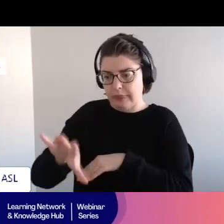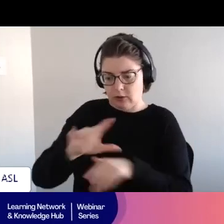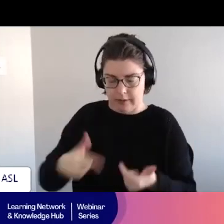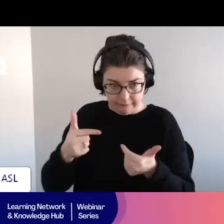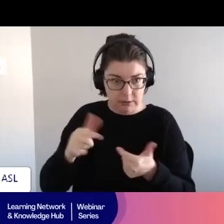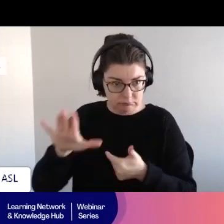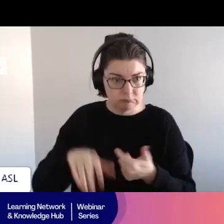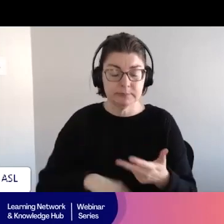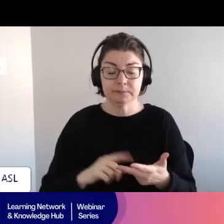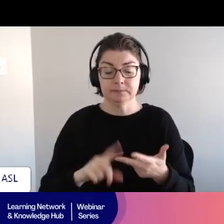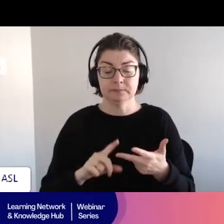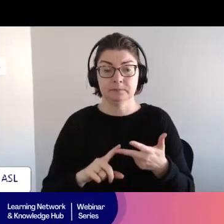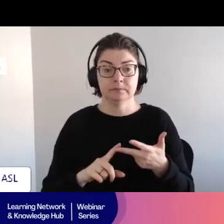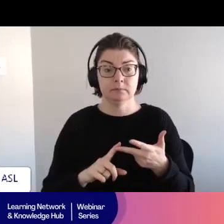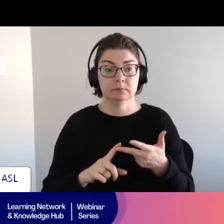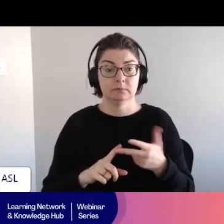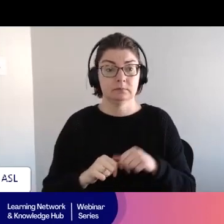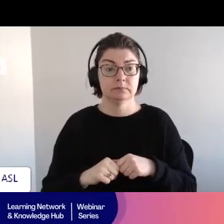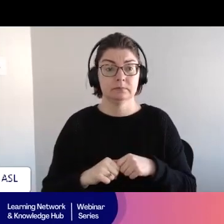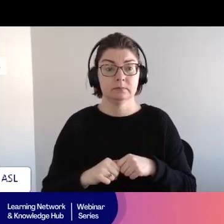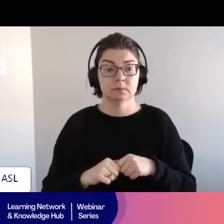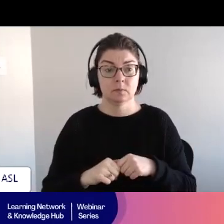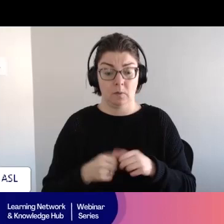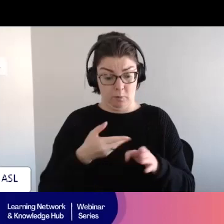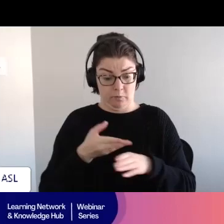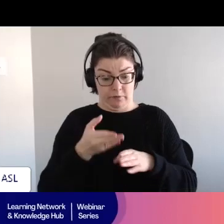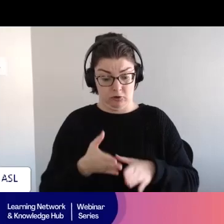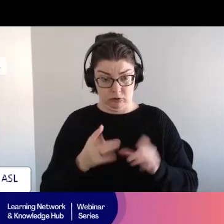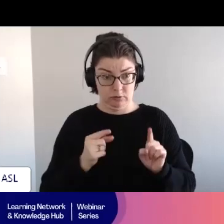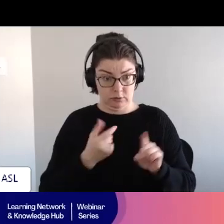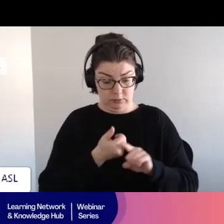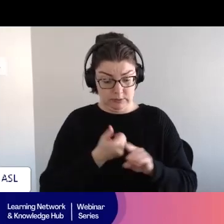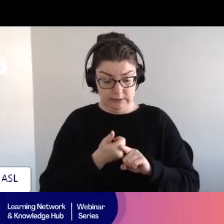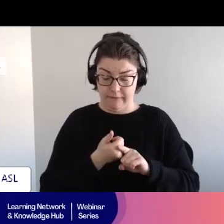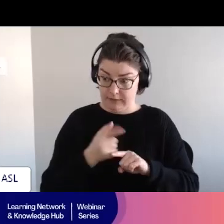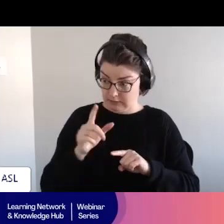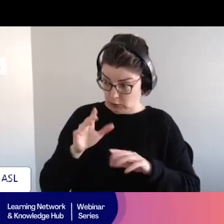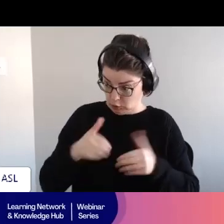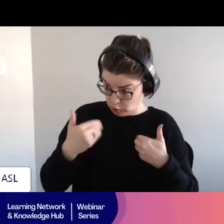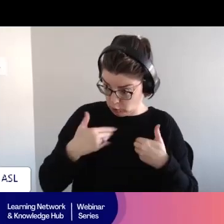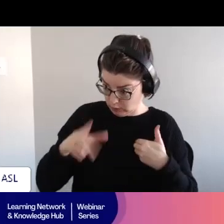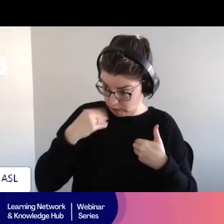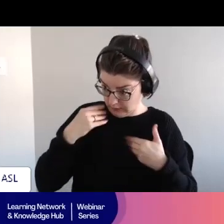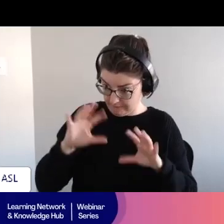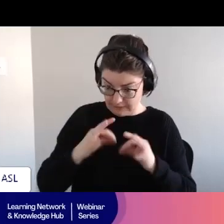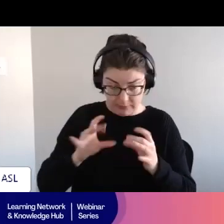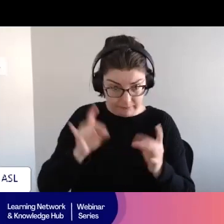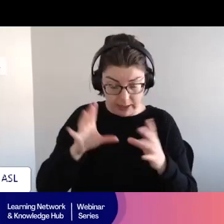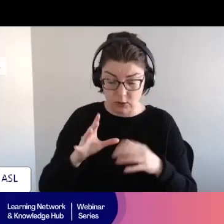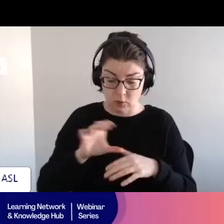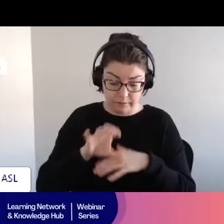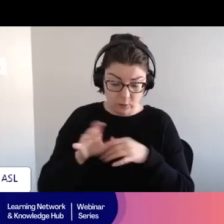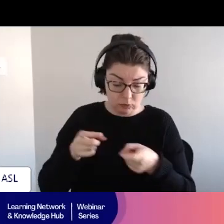et enfin les professionnels ne peuvent pas évaluer des jeunes qui ont vécu des expériences de